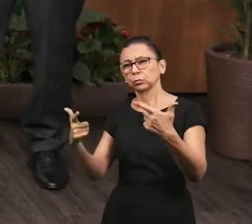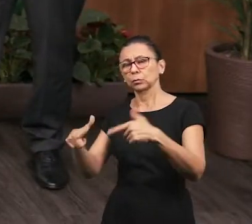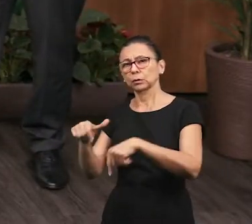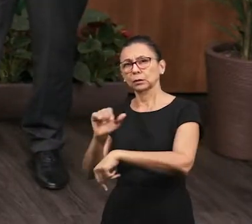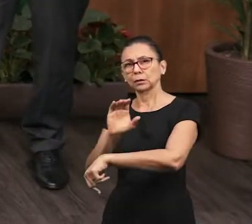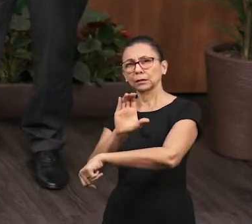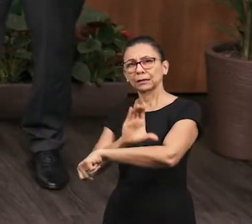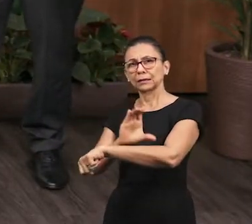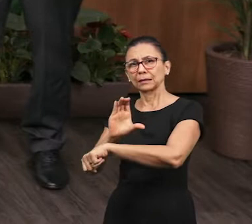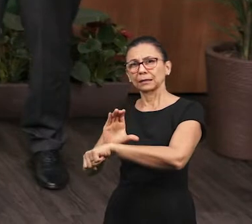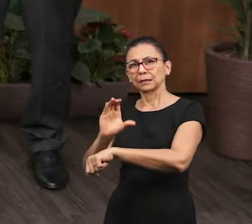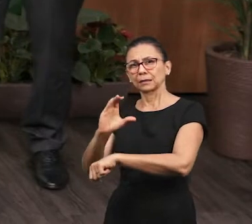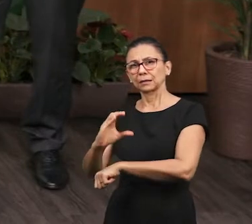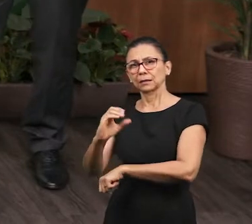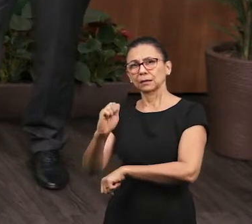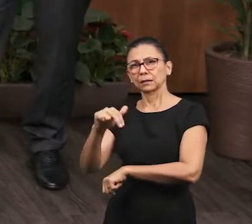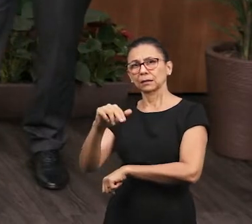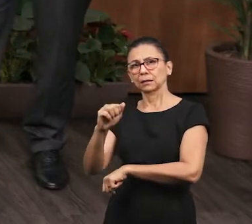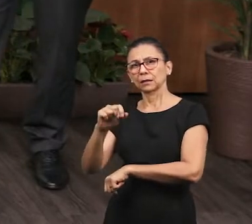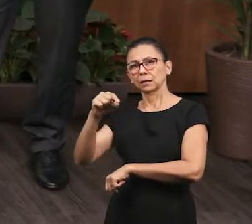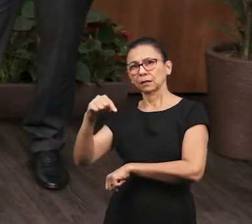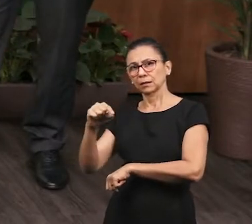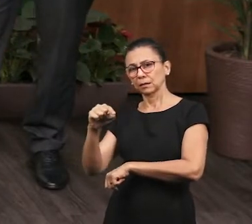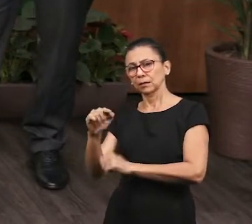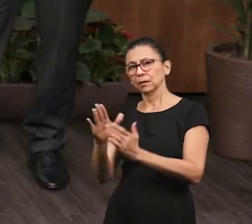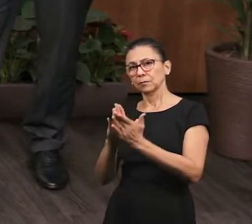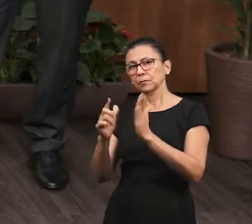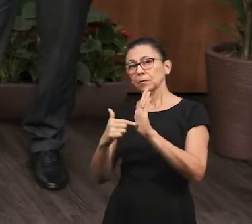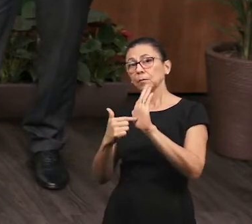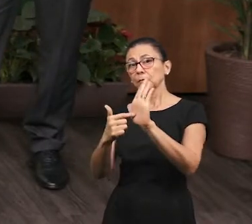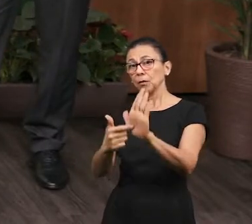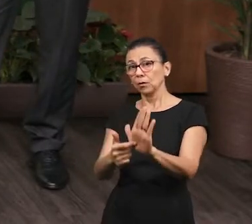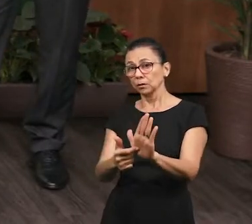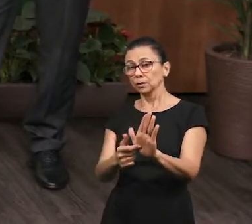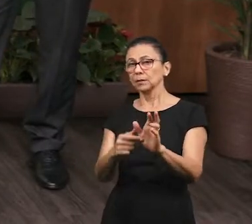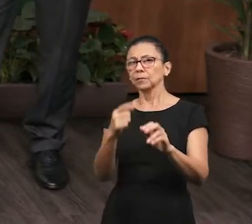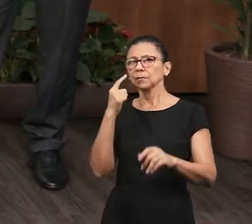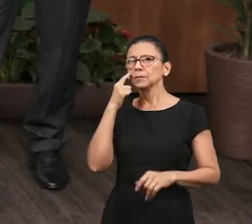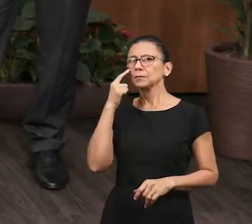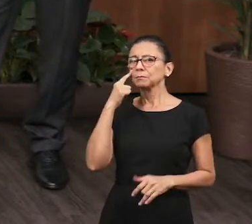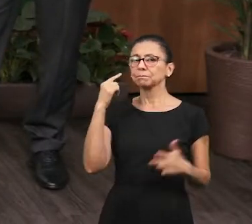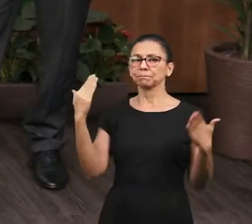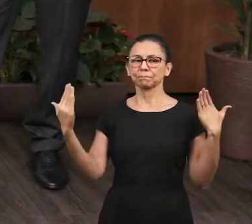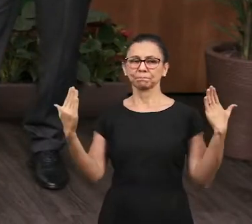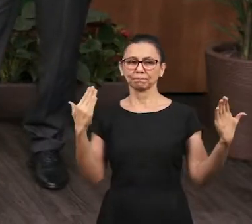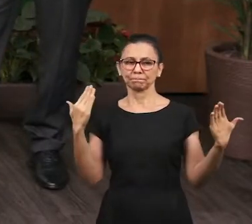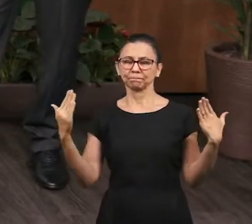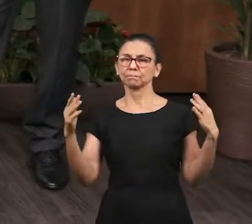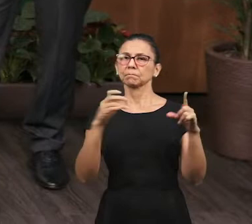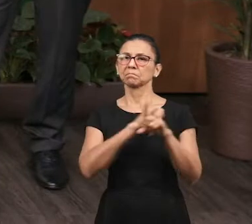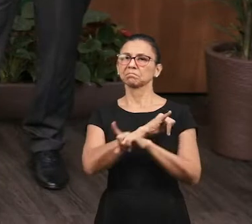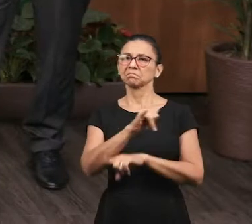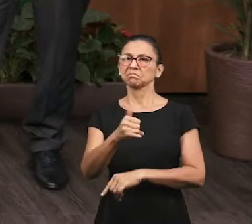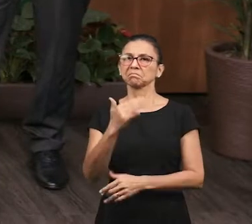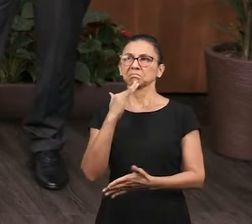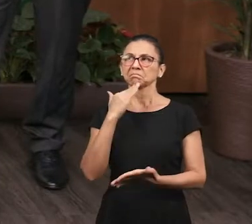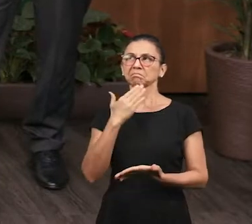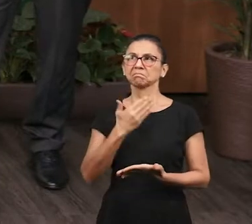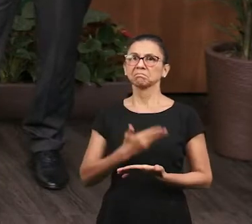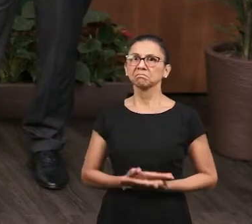обетованную землю, как написано в Библии. Еще одна пророческая